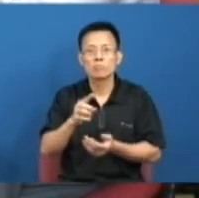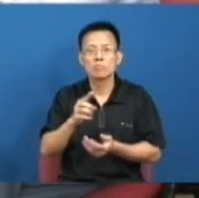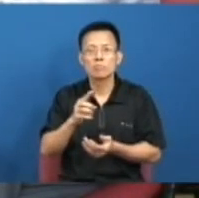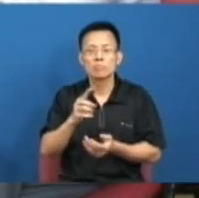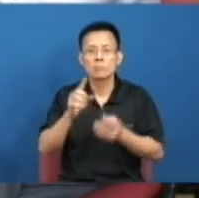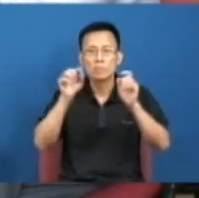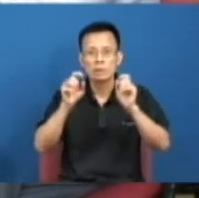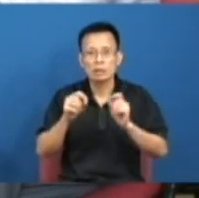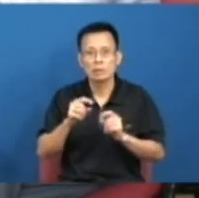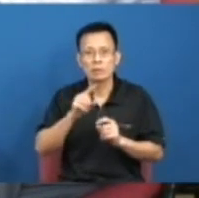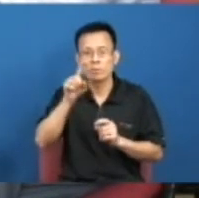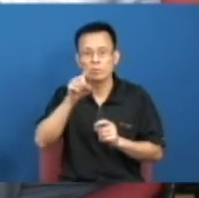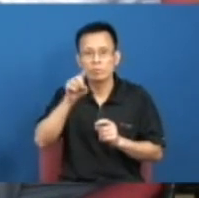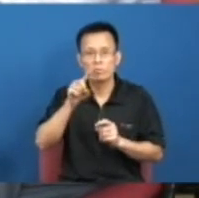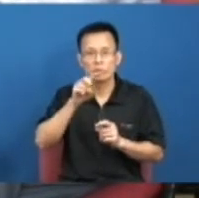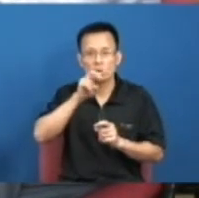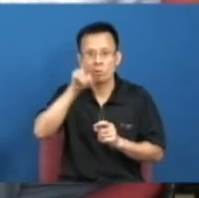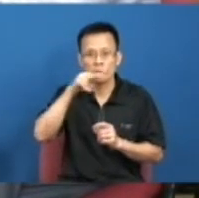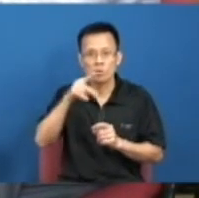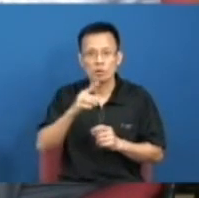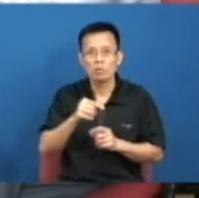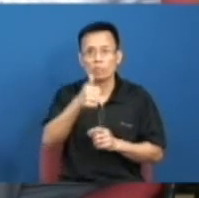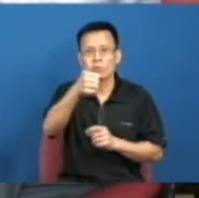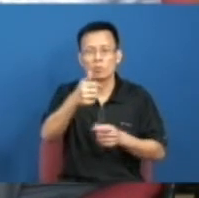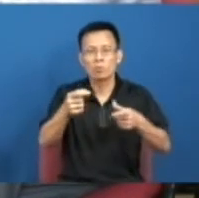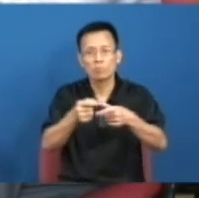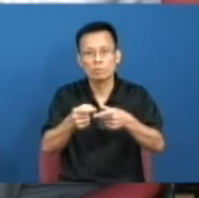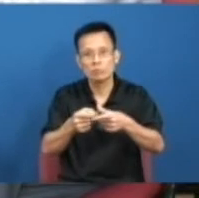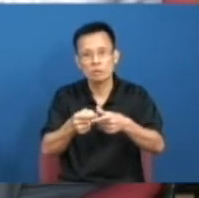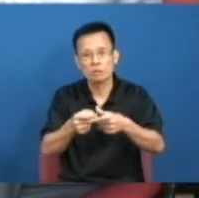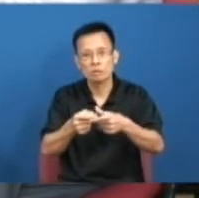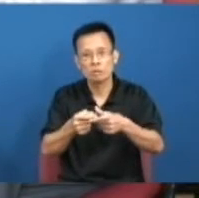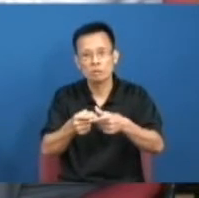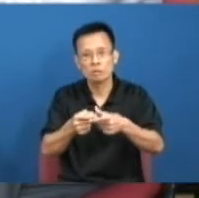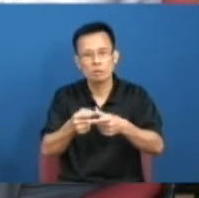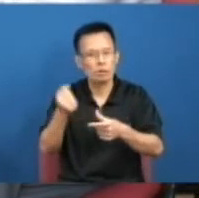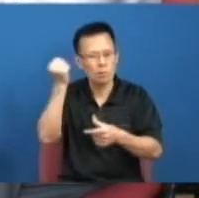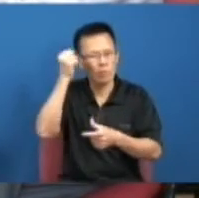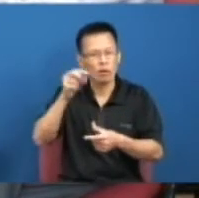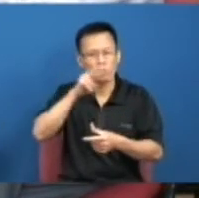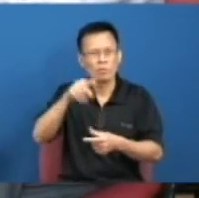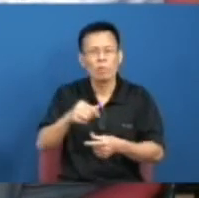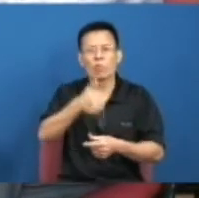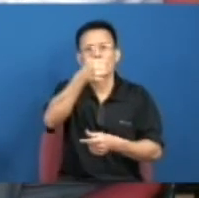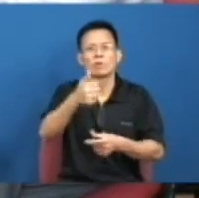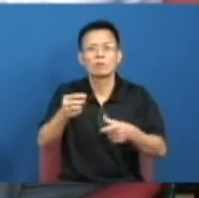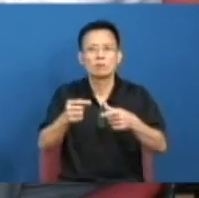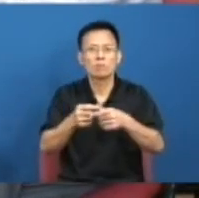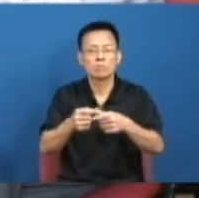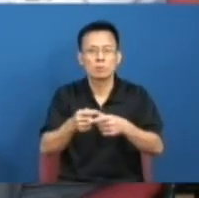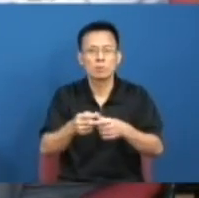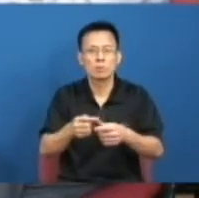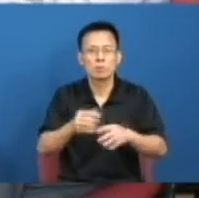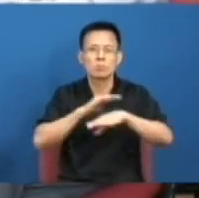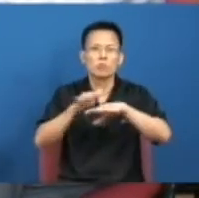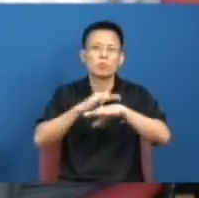點樣去揾到一個好公司咧？即係係比較好困難嘅。一般住客或者一